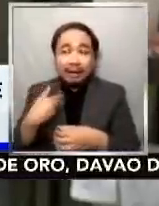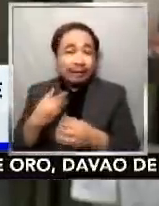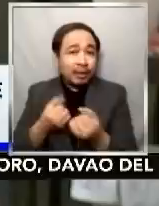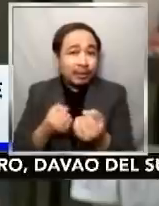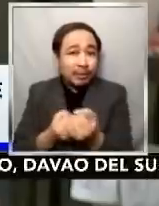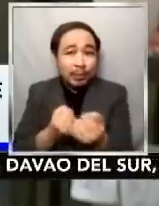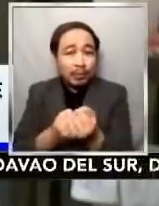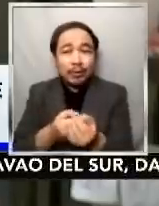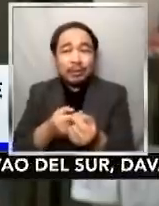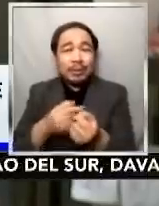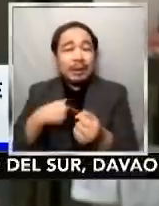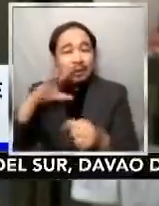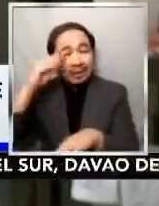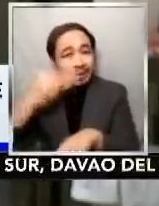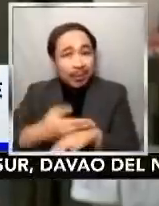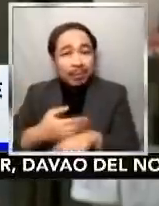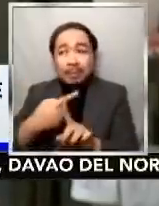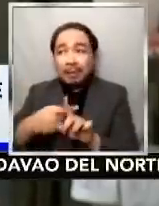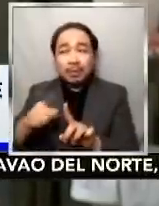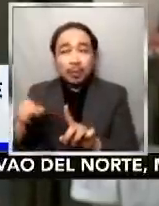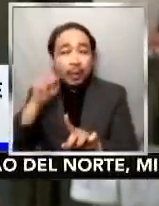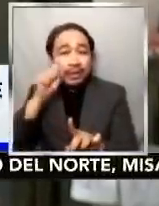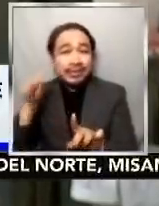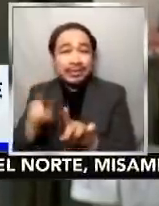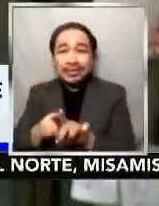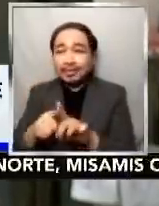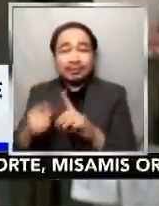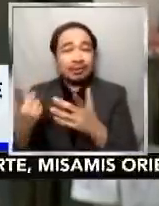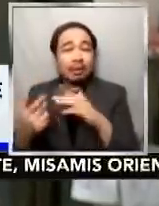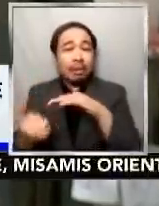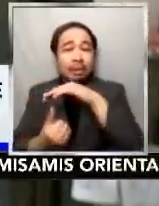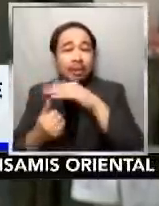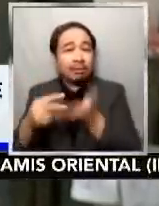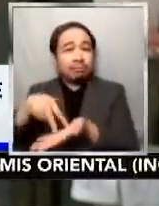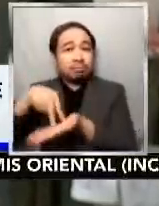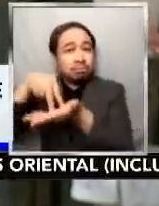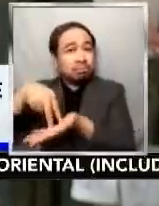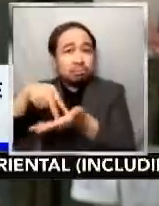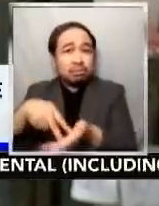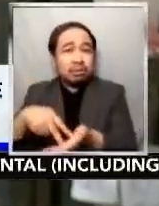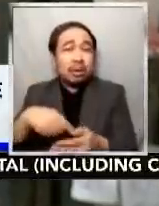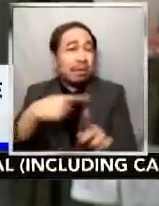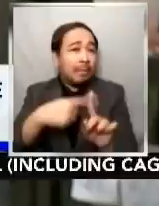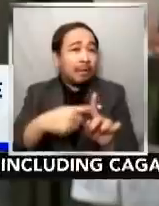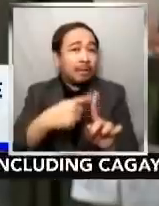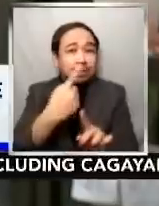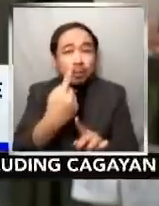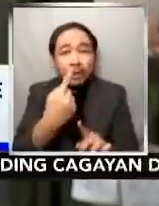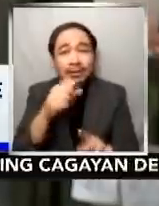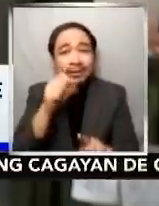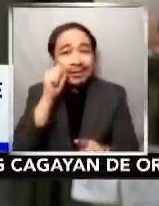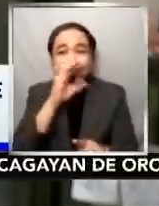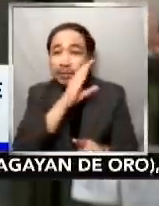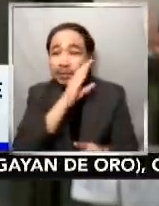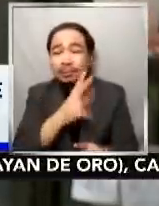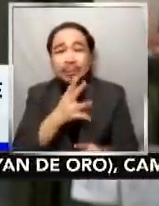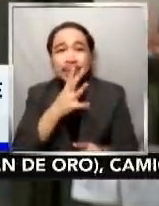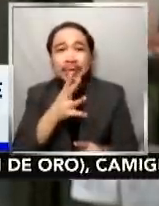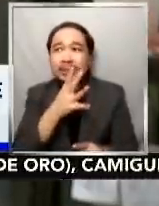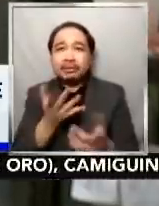kapatid na walang trabaho, tapos may isa pa akong senior citizen na mami